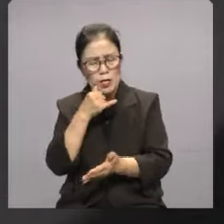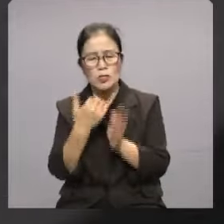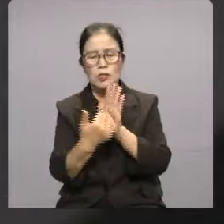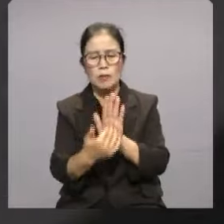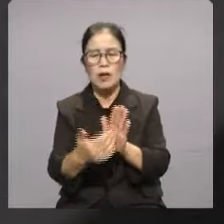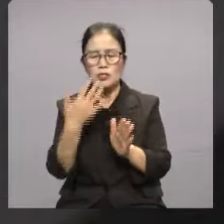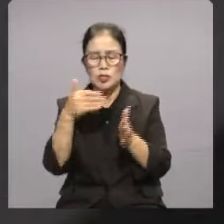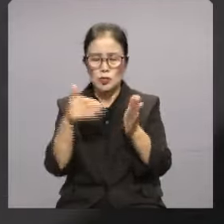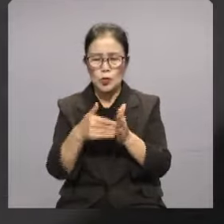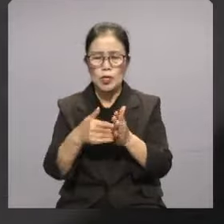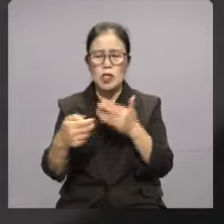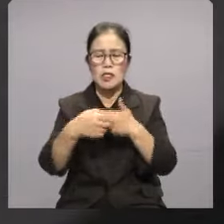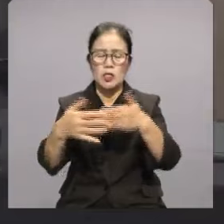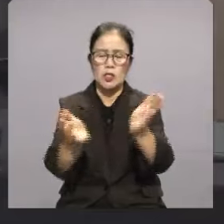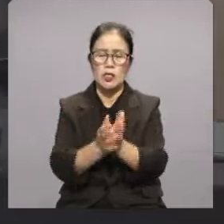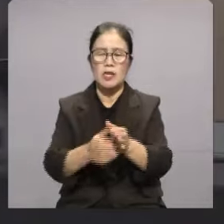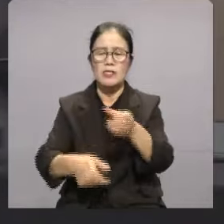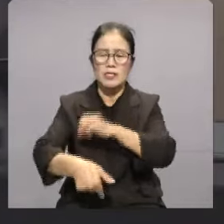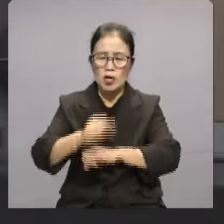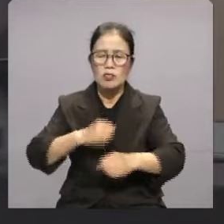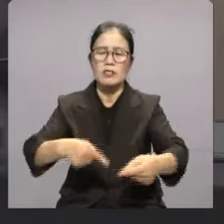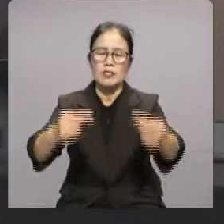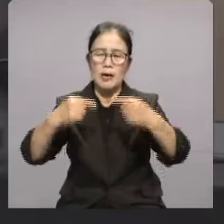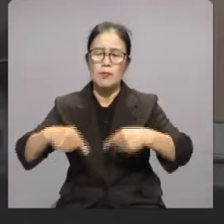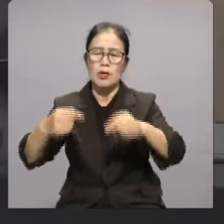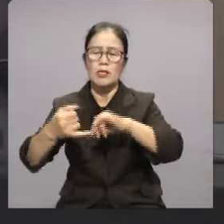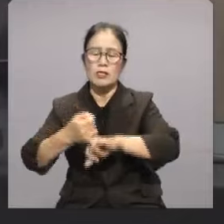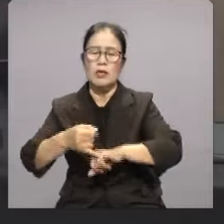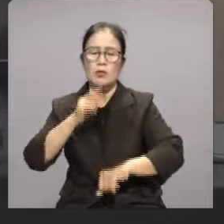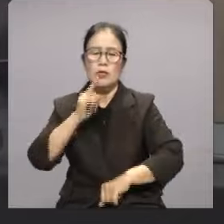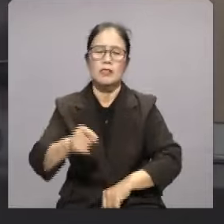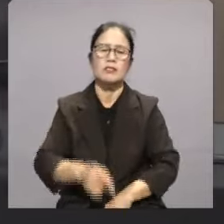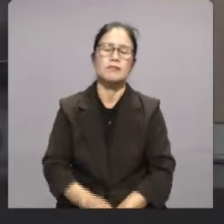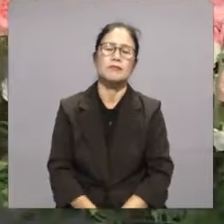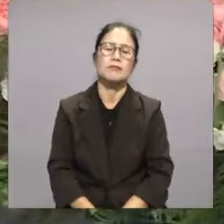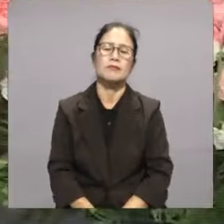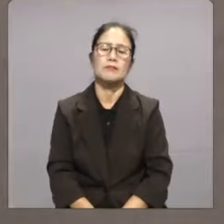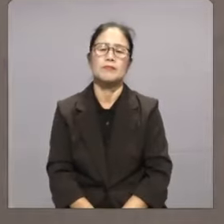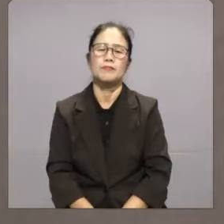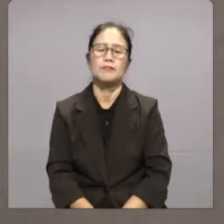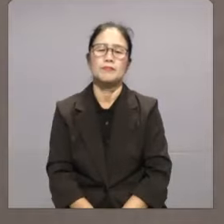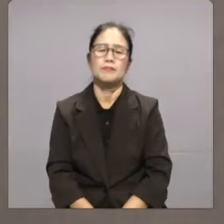있도록 의료기관이 적극 참여하겠다고 말했습니다.